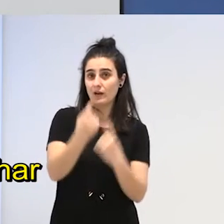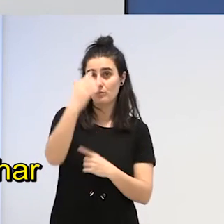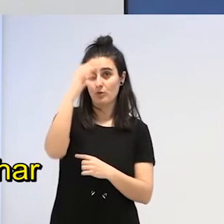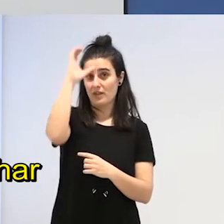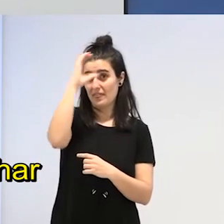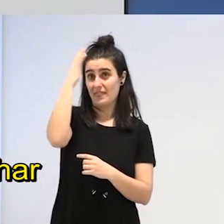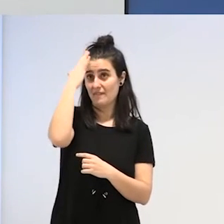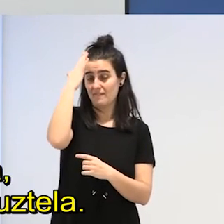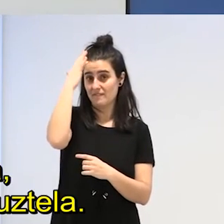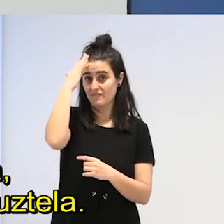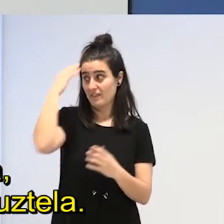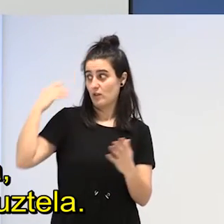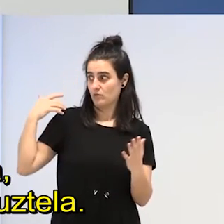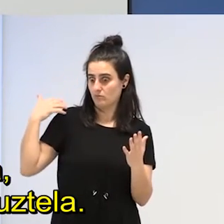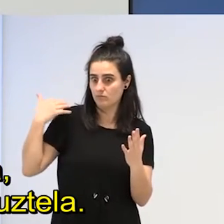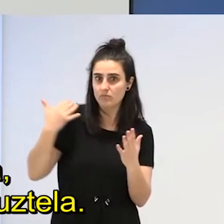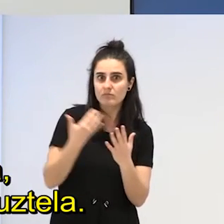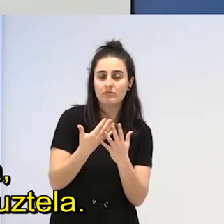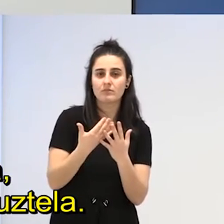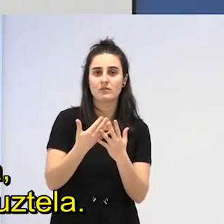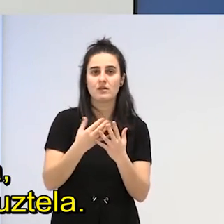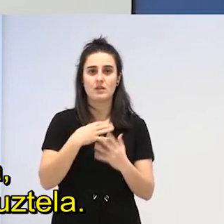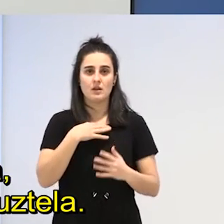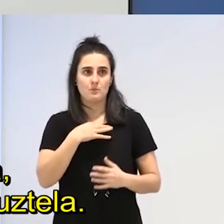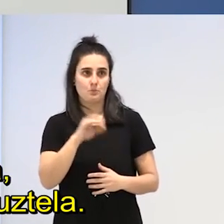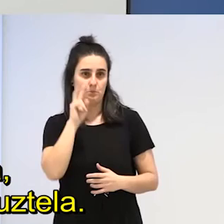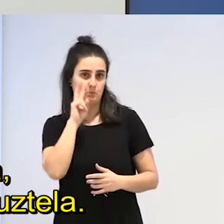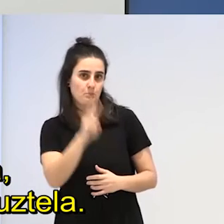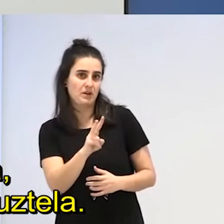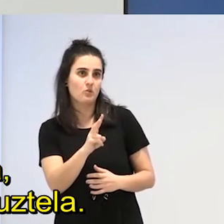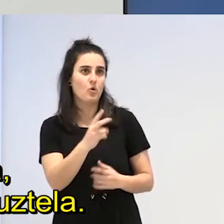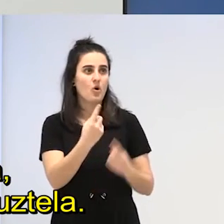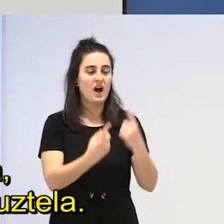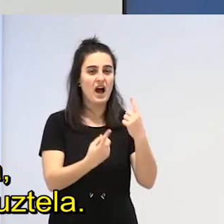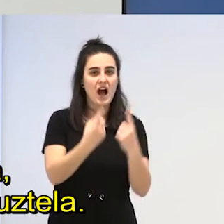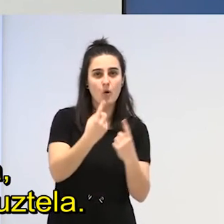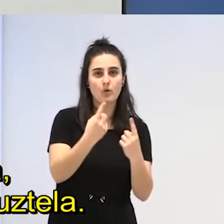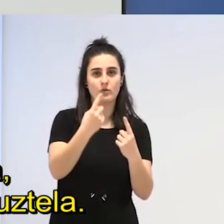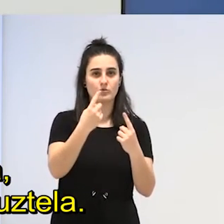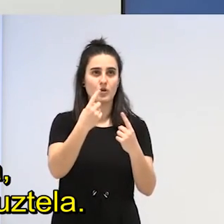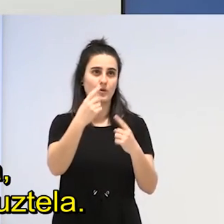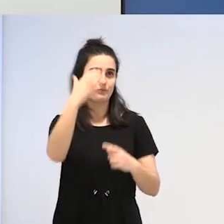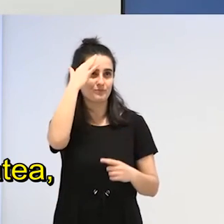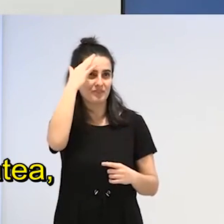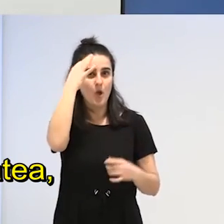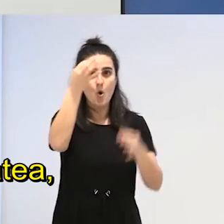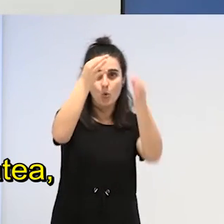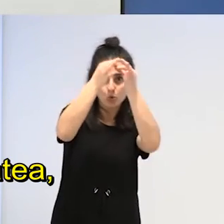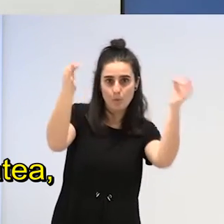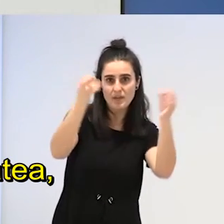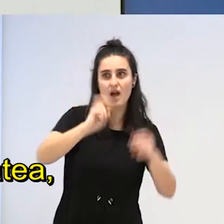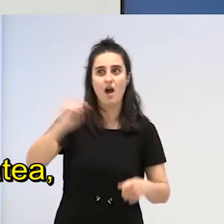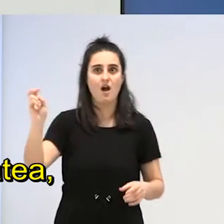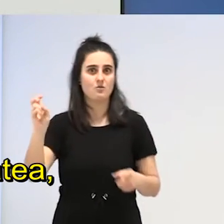zehar ikusten dutu batzuk oso distopikoak direla, beste batzuk utopiak ere egin direla. Egia